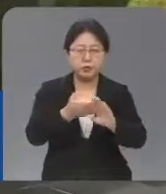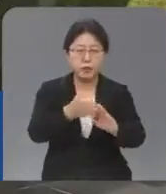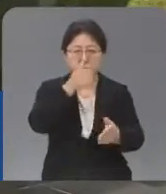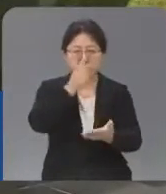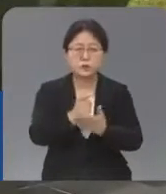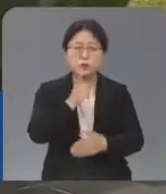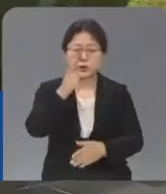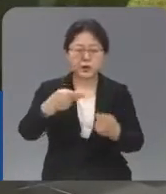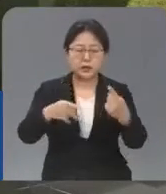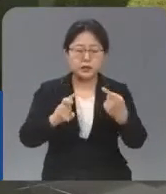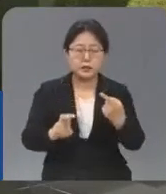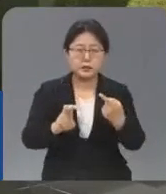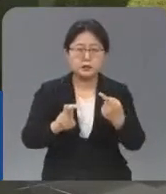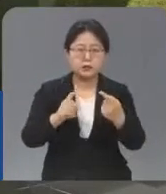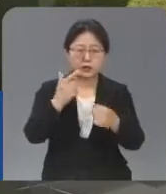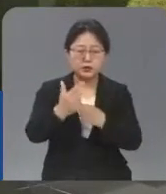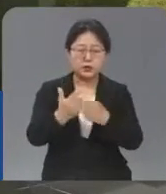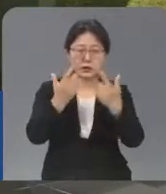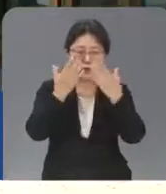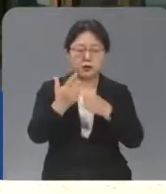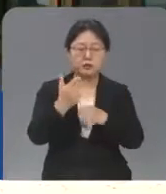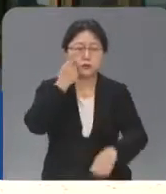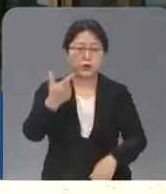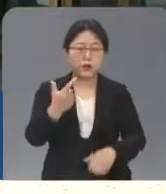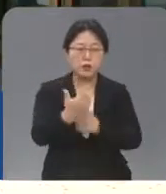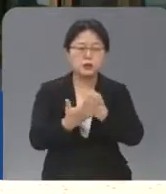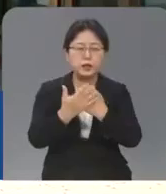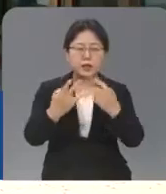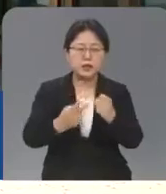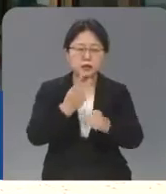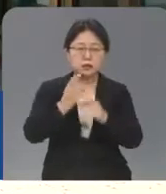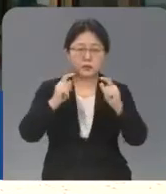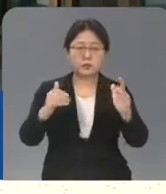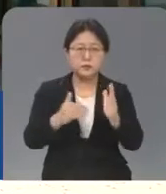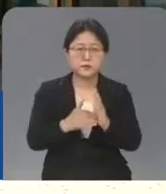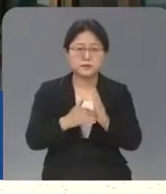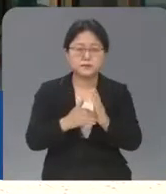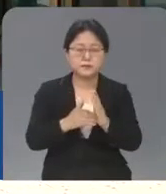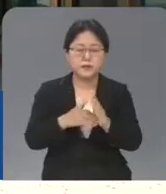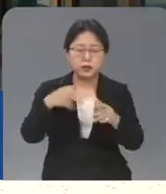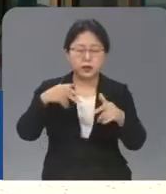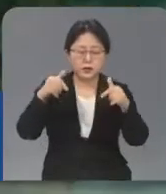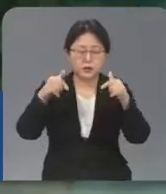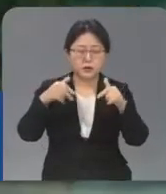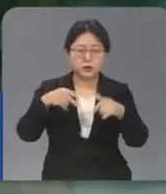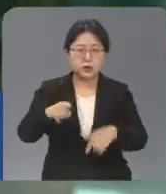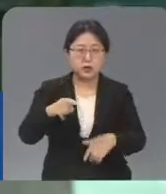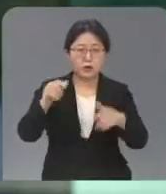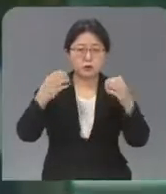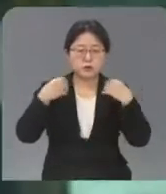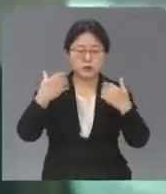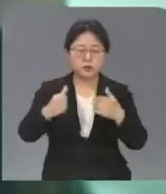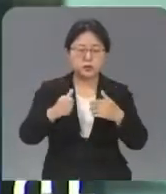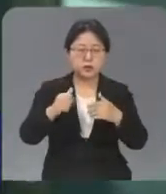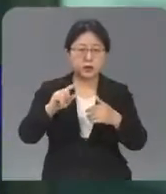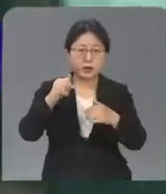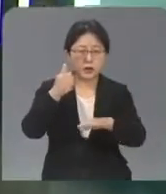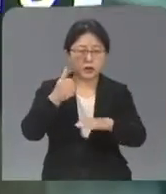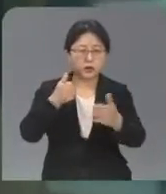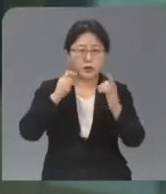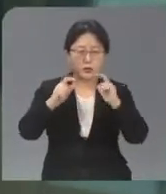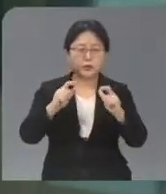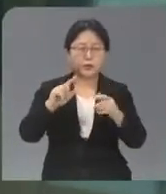등에 참석시켜주겠다며 한 업체 대표로부터 800만 원을 받고 광주시청 직원으로부터 승진 청탁